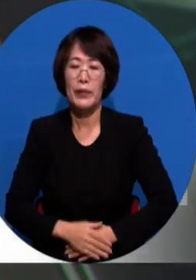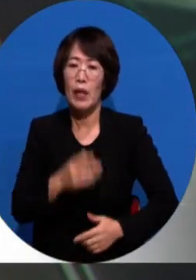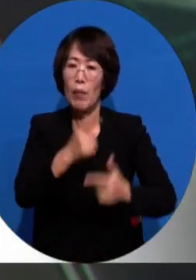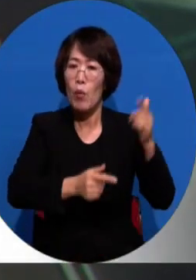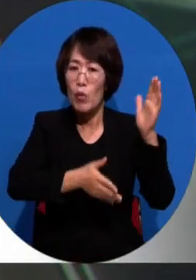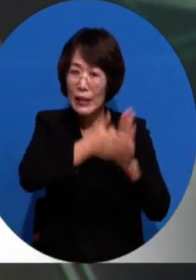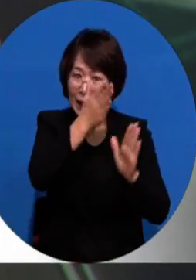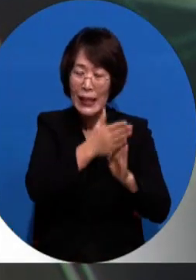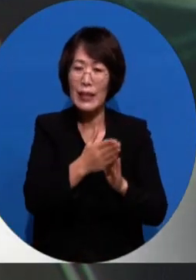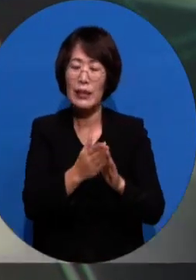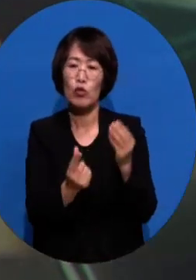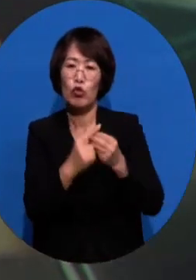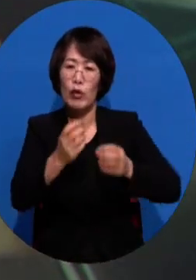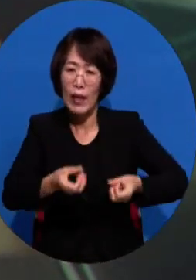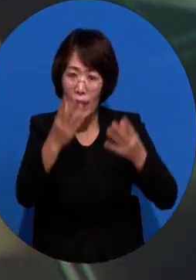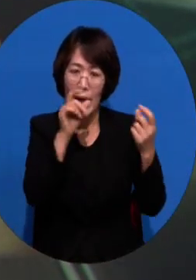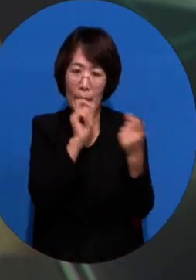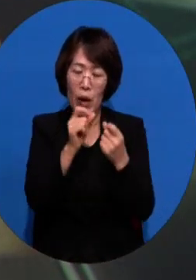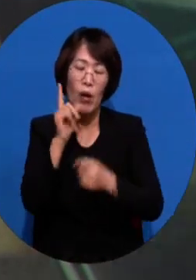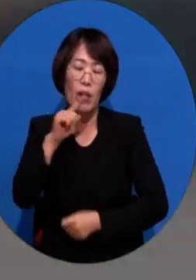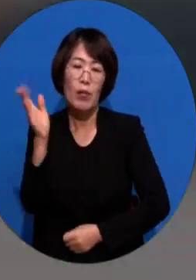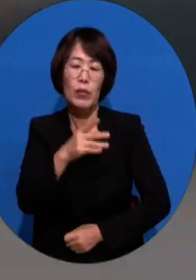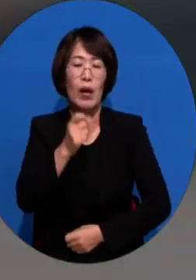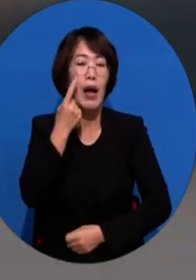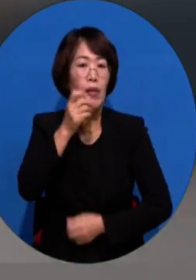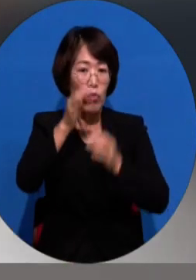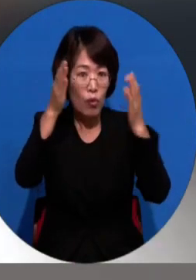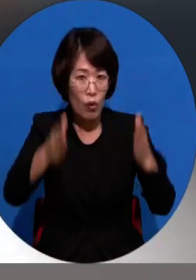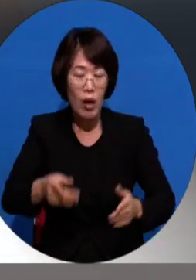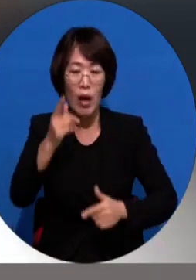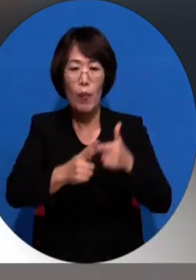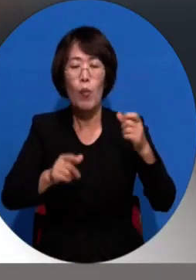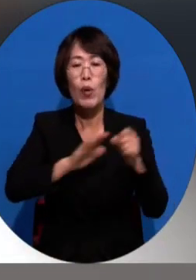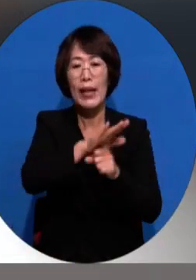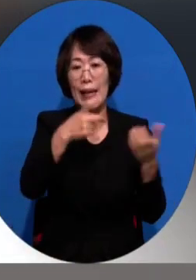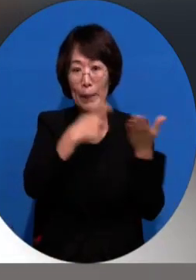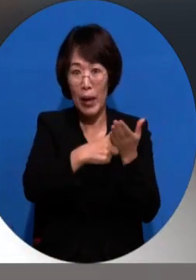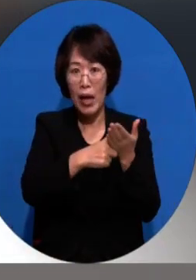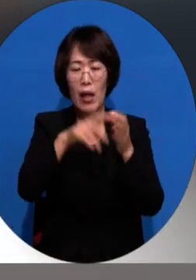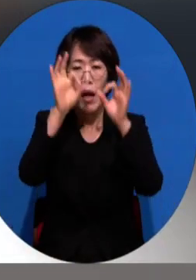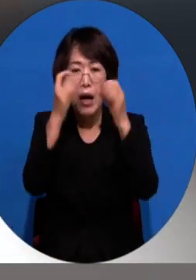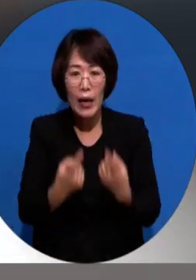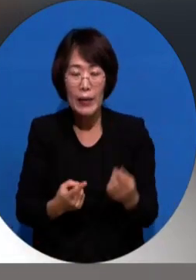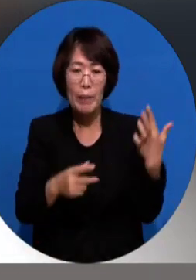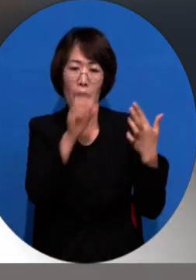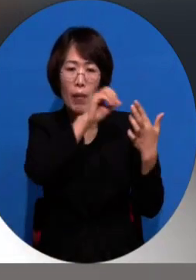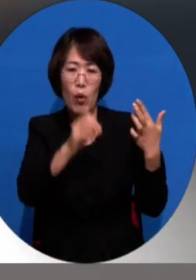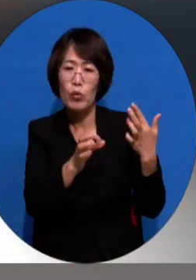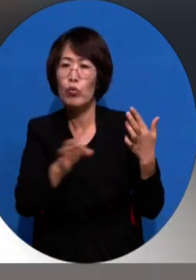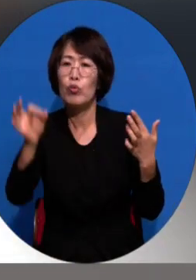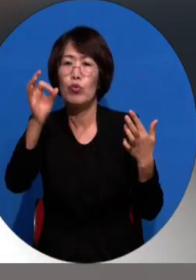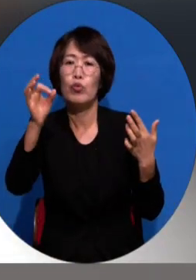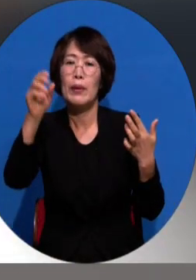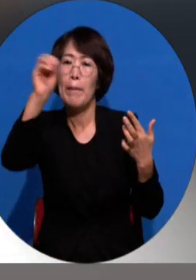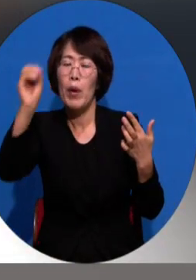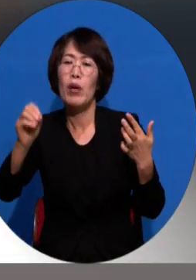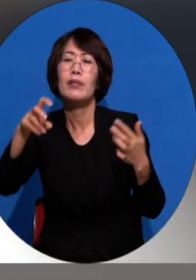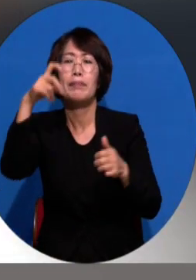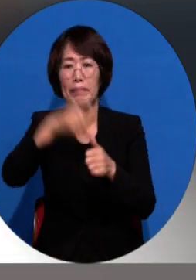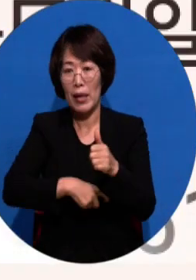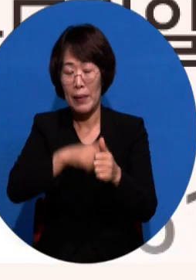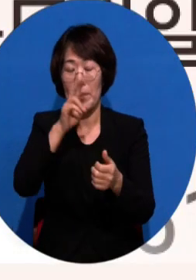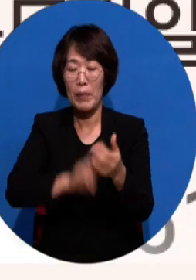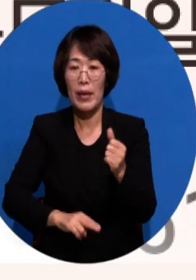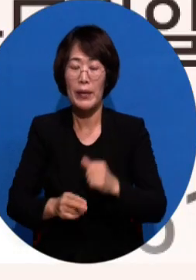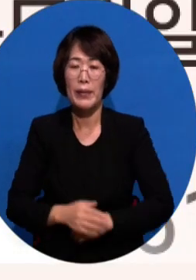목포시가 추석 명절을 맞아 내일부터 한 달 동안 목포사랑 상품권 할인률을 88% 10% Pro 상향에